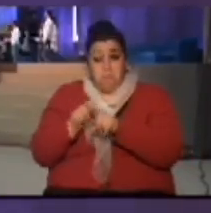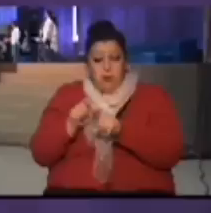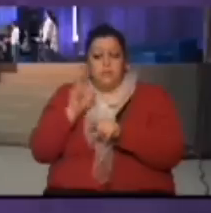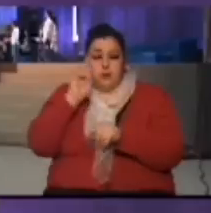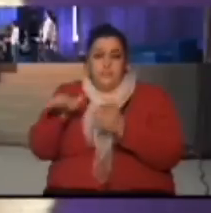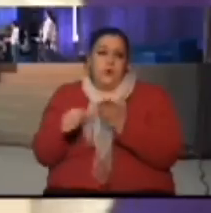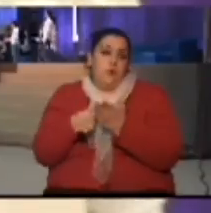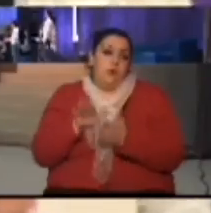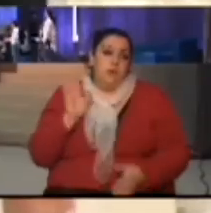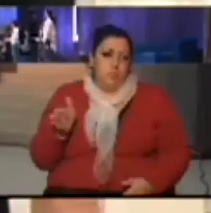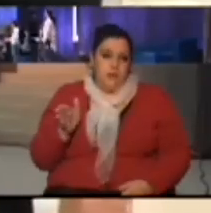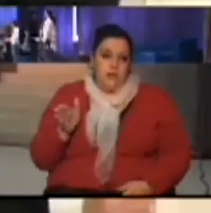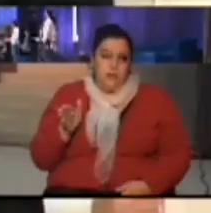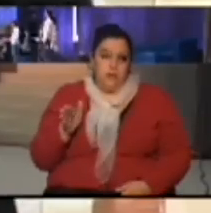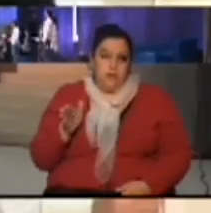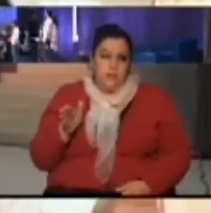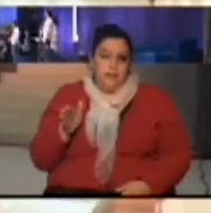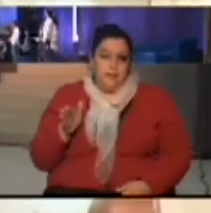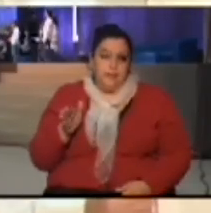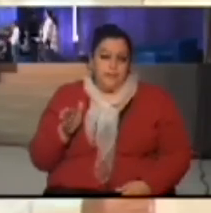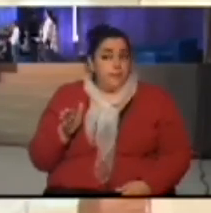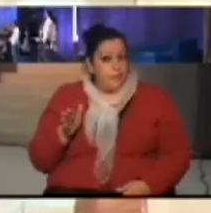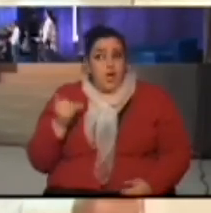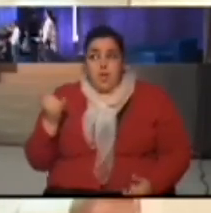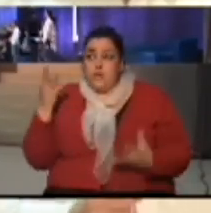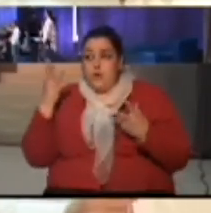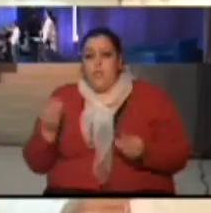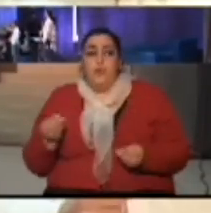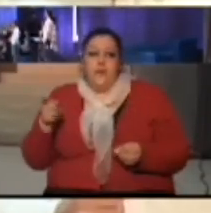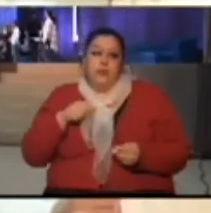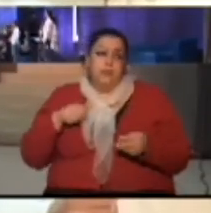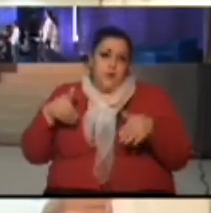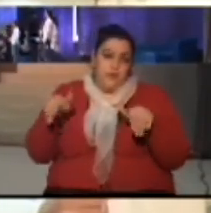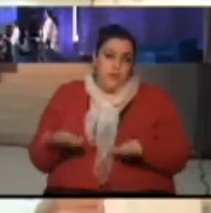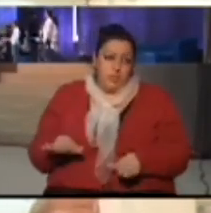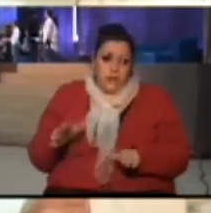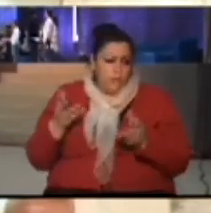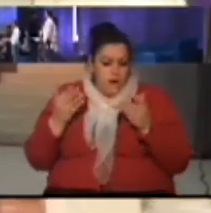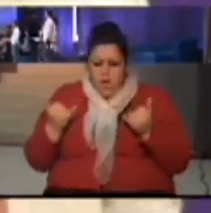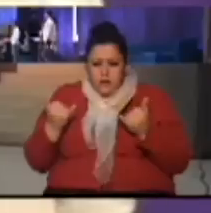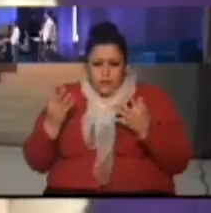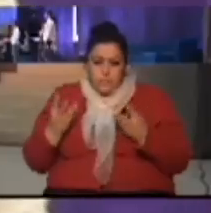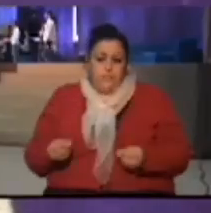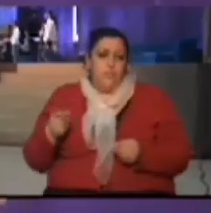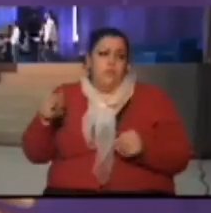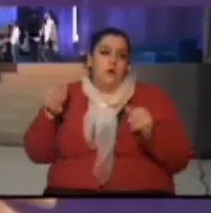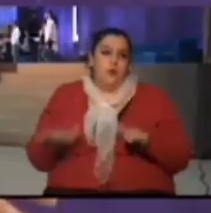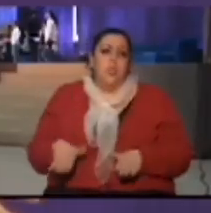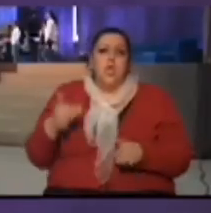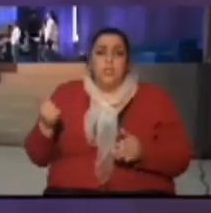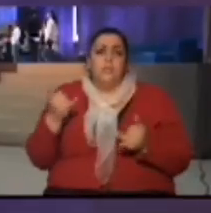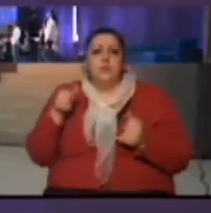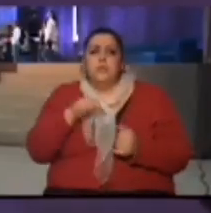որևէ մեկին տա, որովհետև այսօրա օրը, այսօրա ընդունելության օրը, այսօրա քո հրաշքի